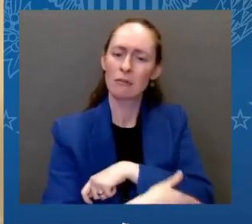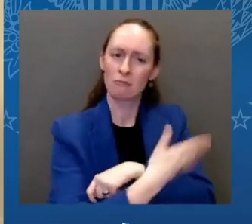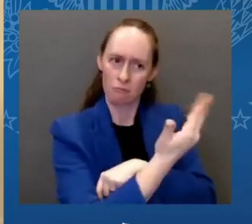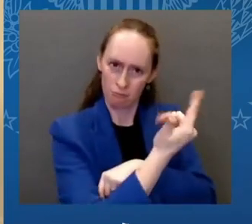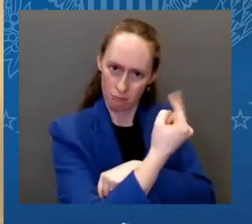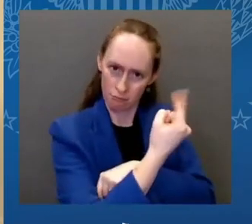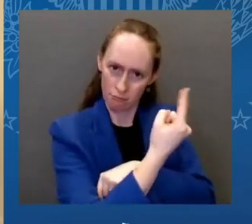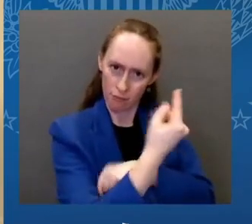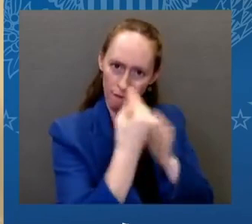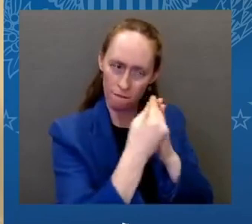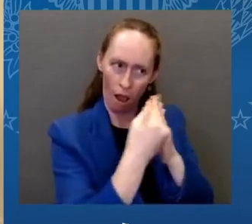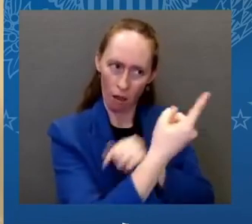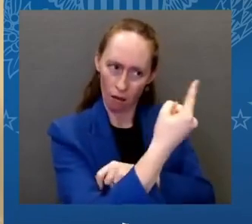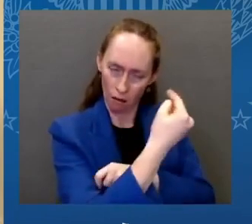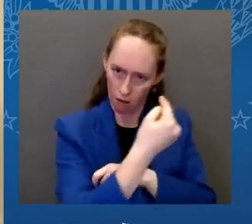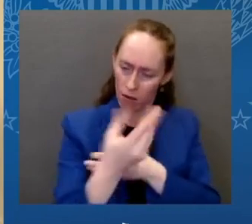просто, мені цікаво.